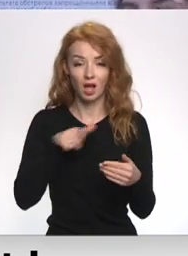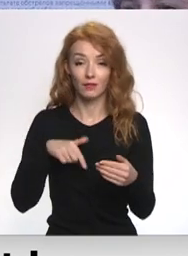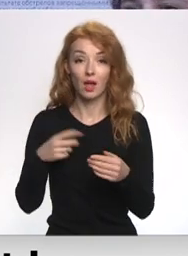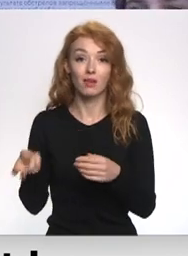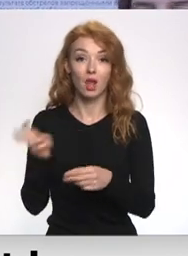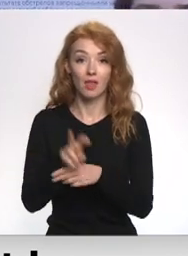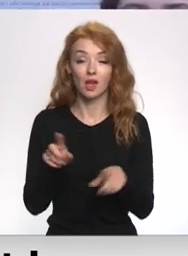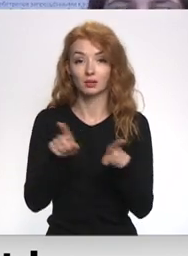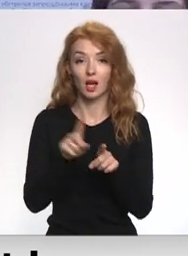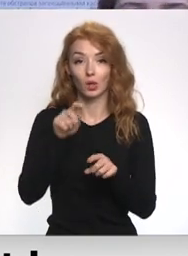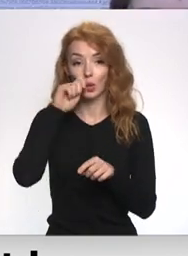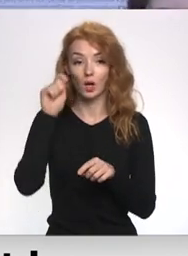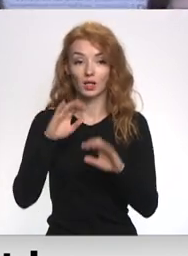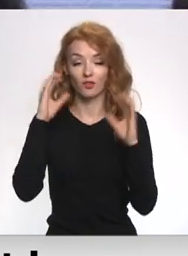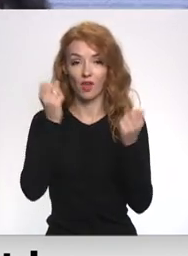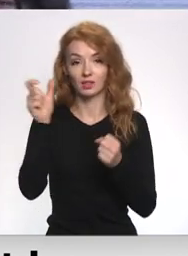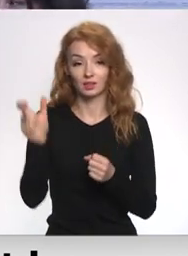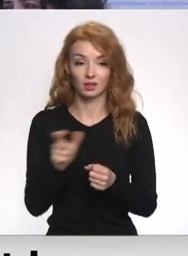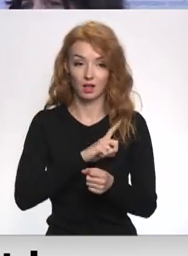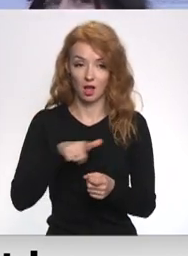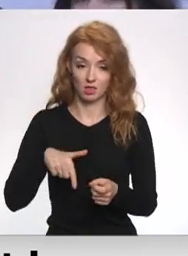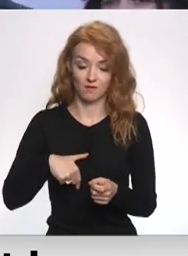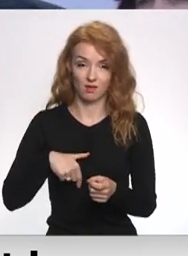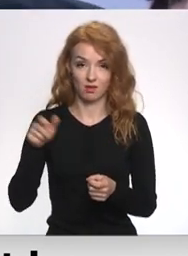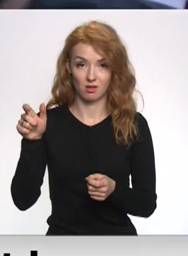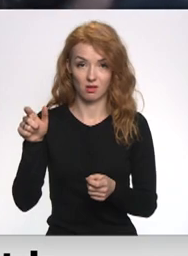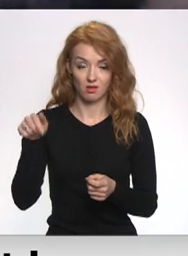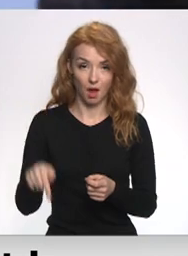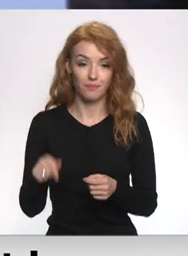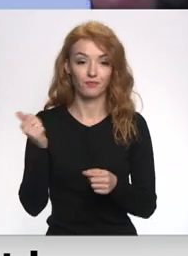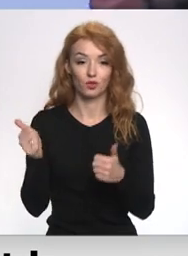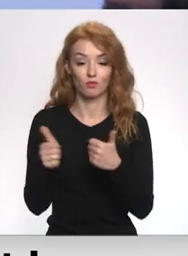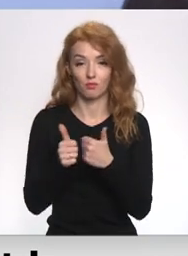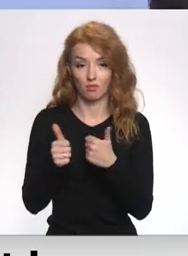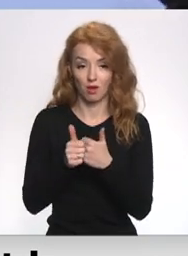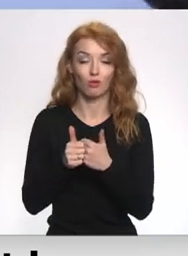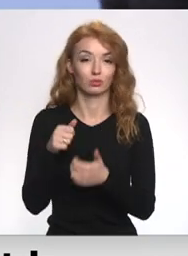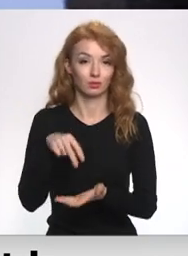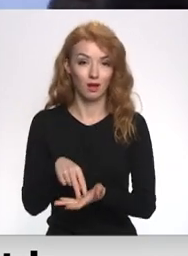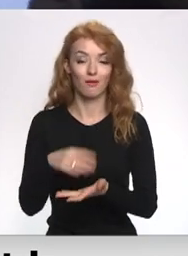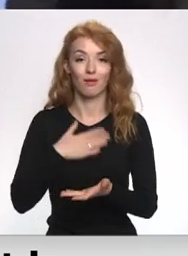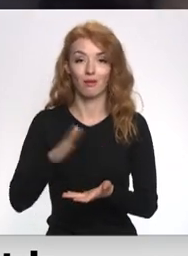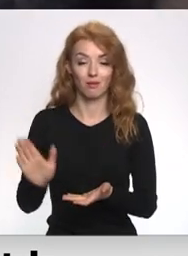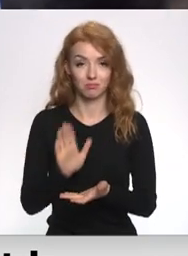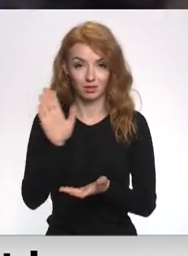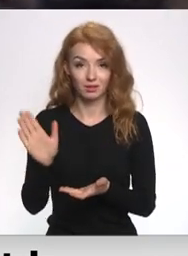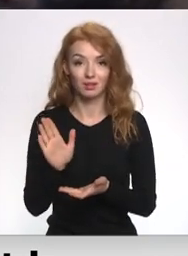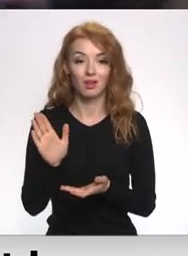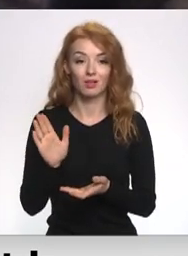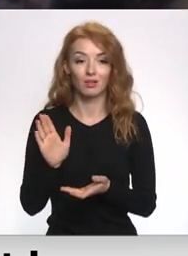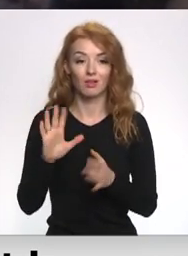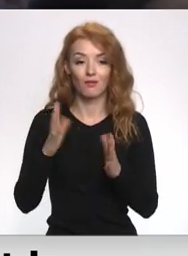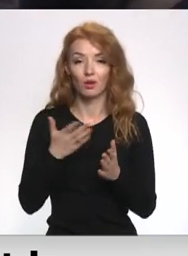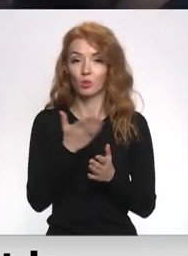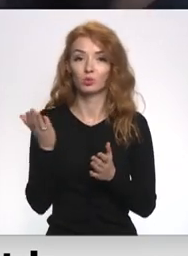arī Ukrainas vēstnieks Latvijā Aleksandrs Miščenko, kurš atrodas man blakām. Labdien, Miščenko kungs, sagaid, ko jūs